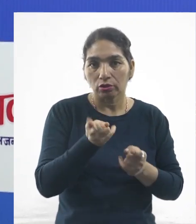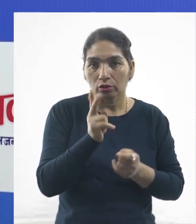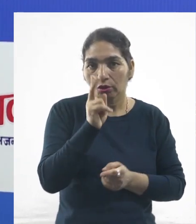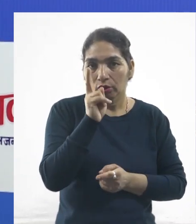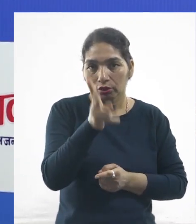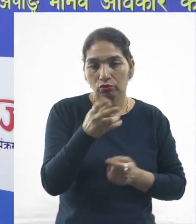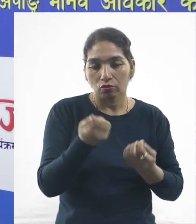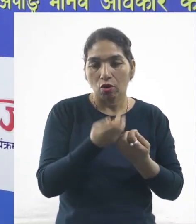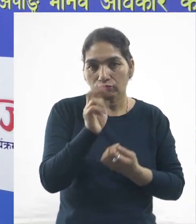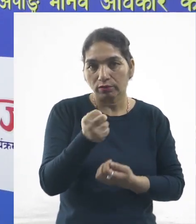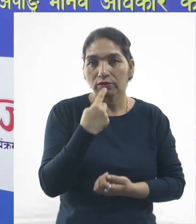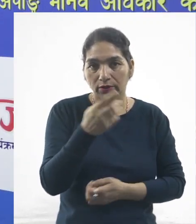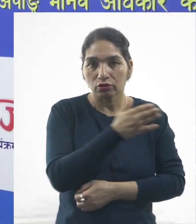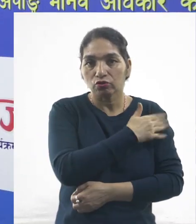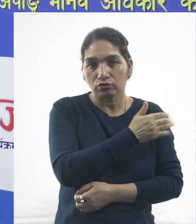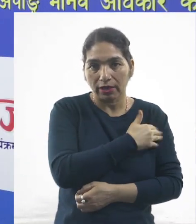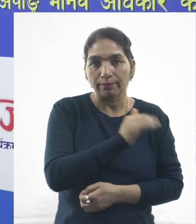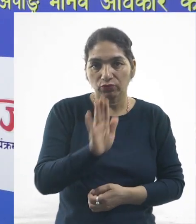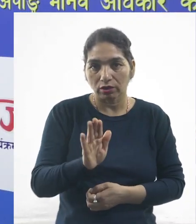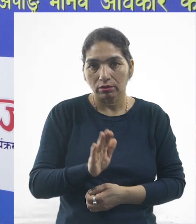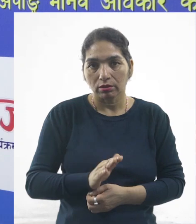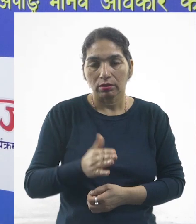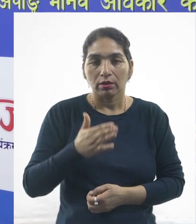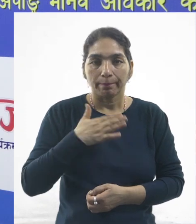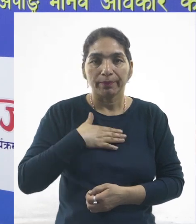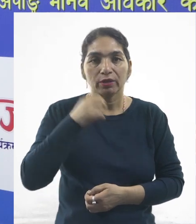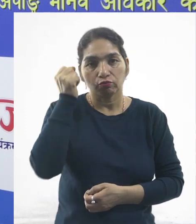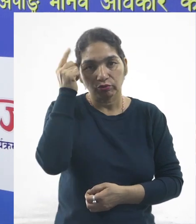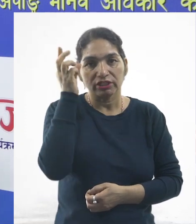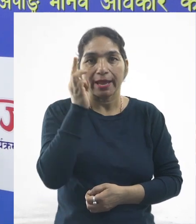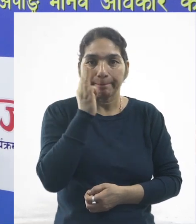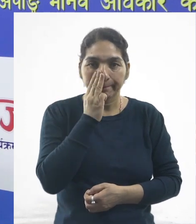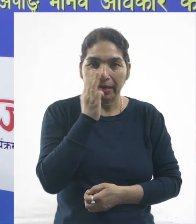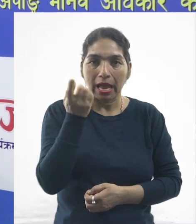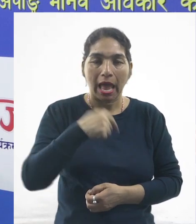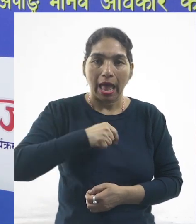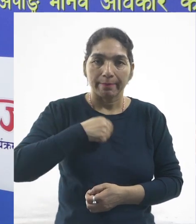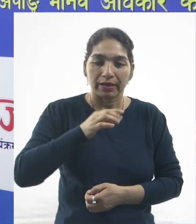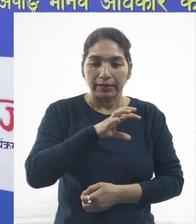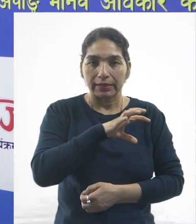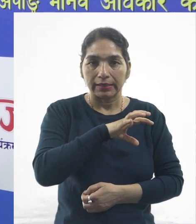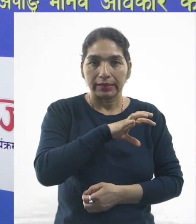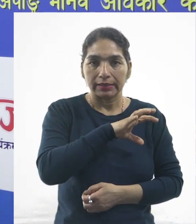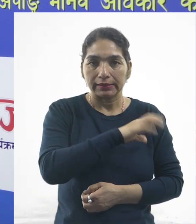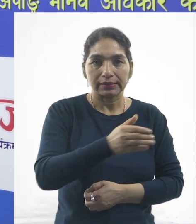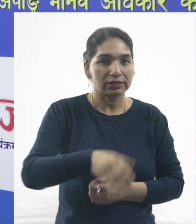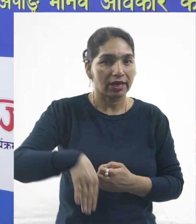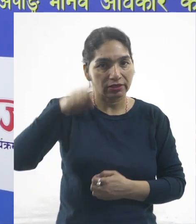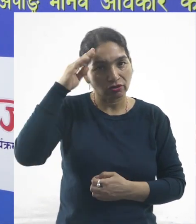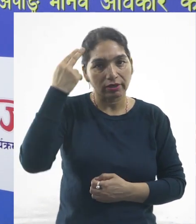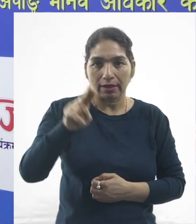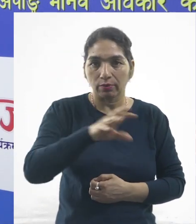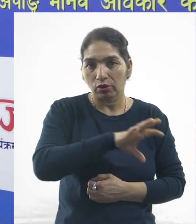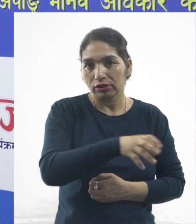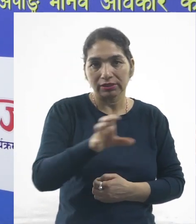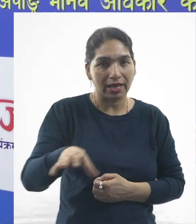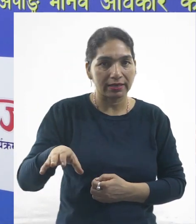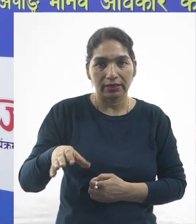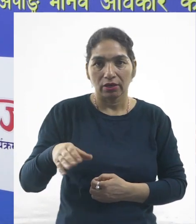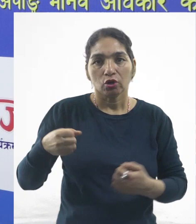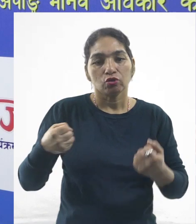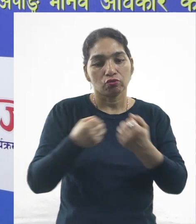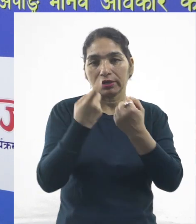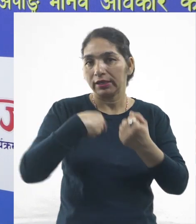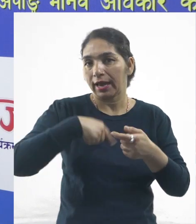केही सुझाव छ भने जस्तो मेरो बुझाइमा चाहिँ के भने हामी चाहिँ स्थानीय सरकार भयो सबै स्थानीय ठोकिन चाहिँ हामीसँगै